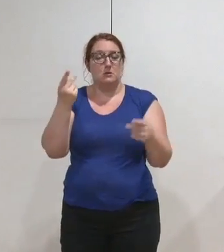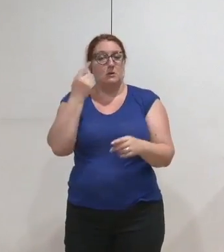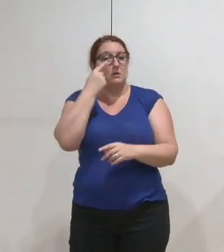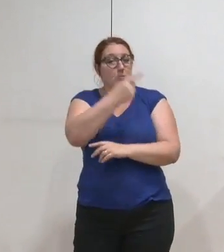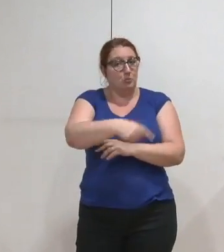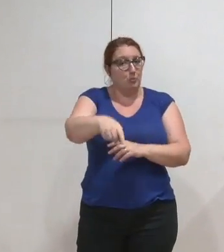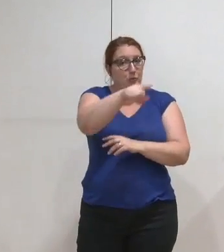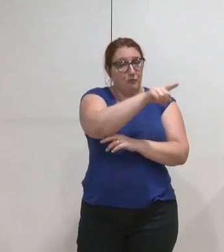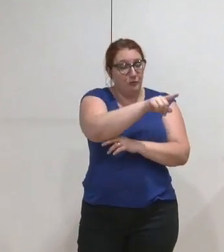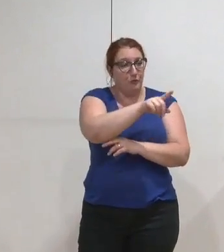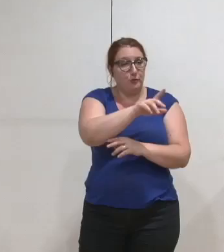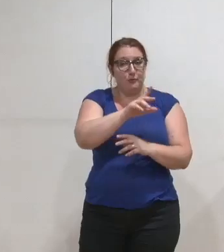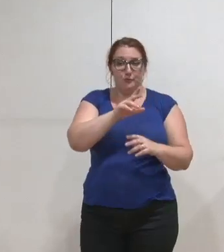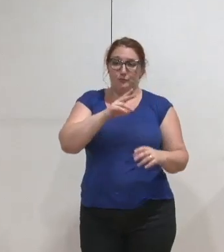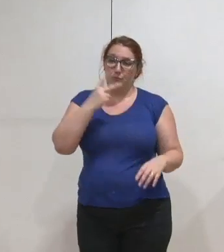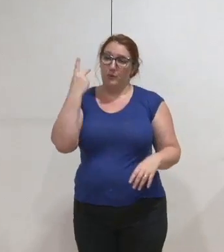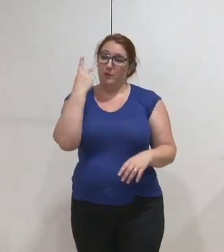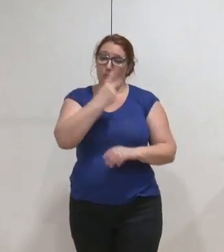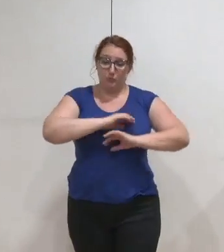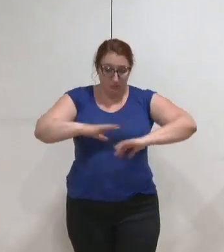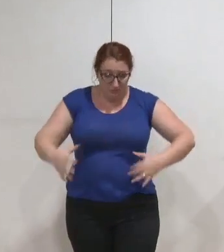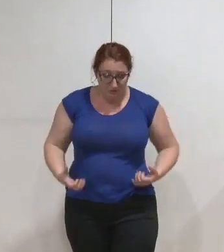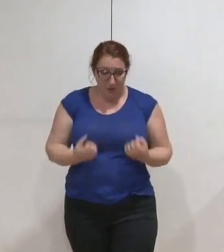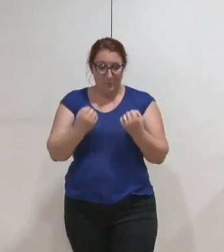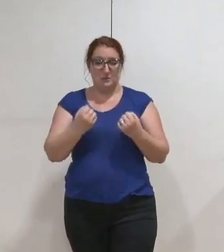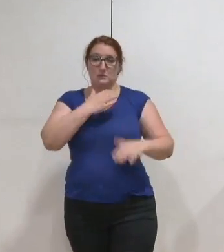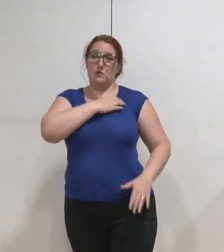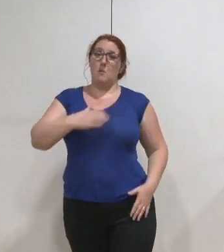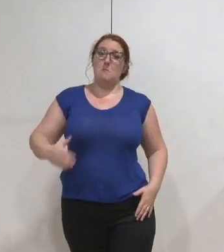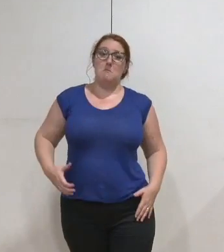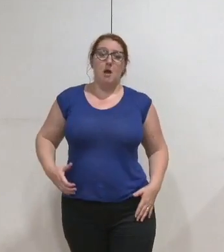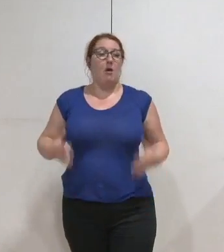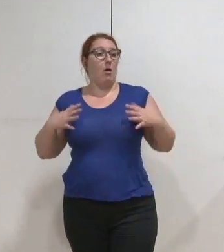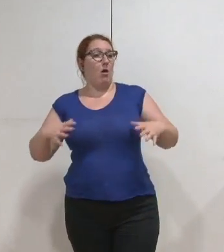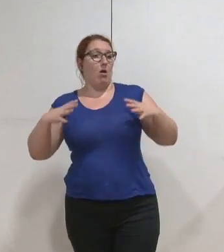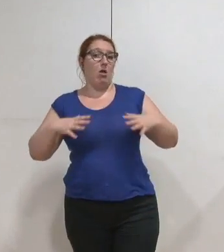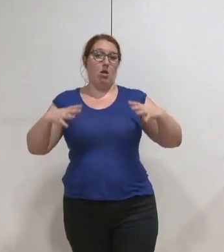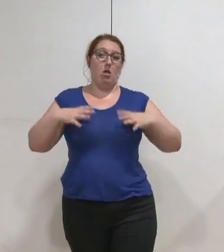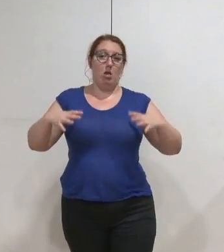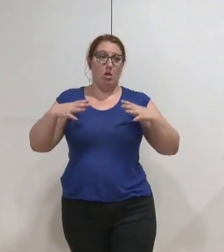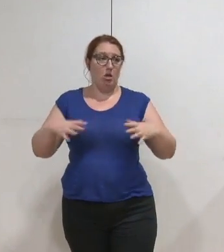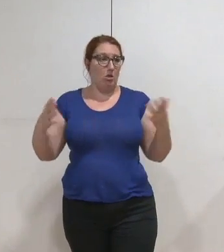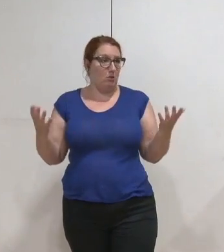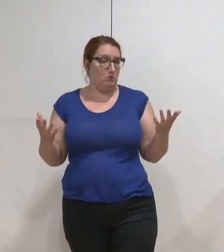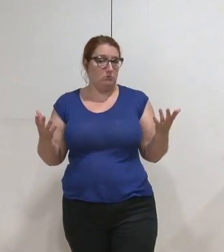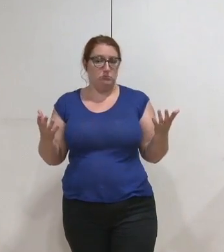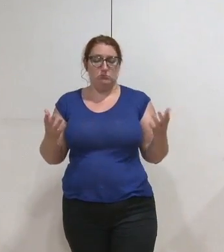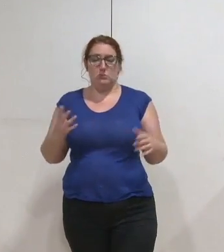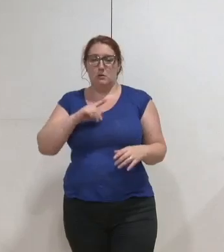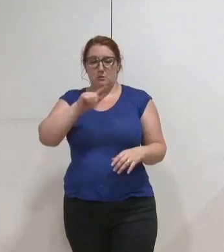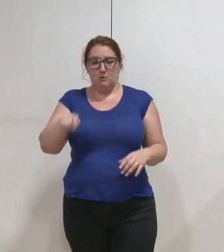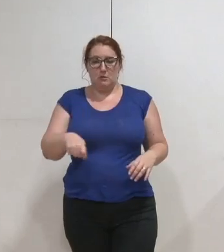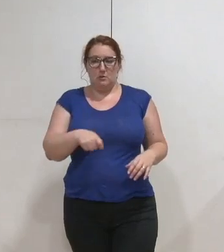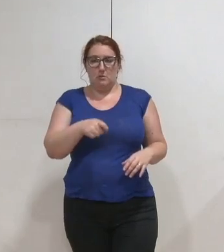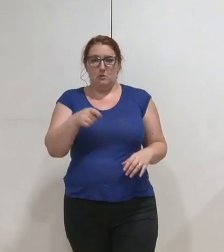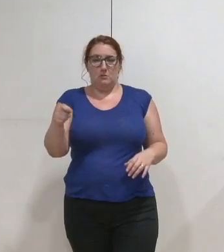tirez pas assez parti de votre propre capacité à agir en tant que maire le 26 janvier 2015 ici même et